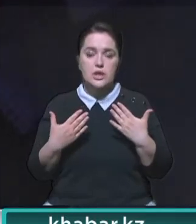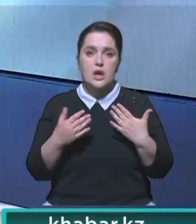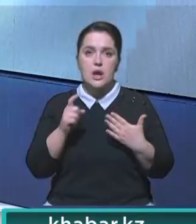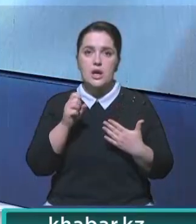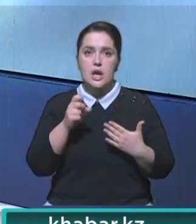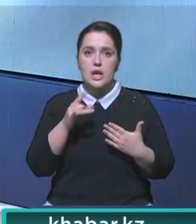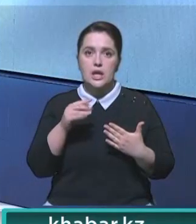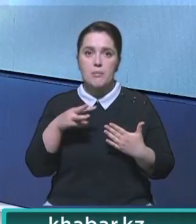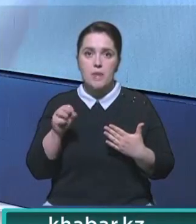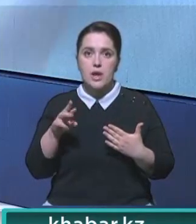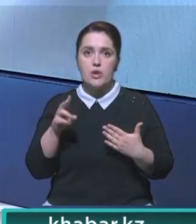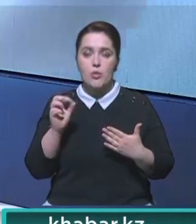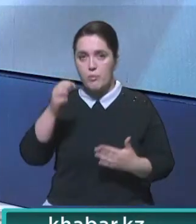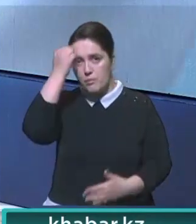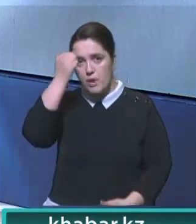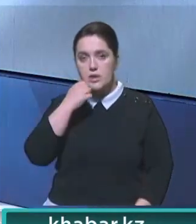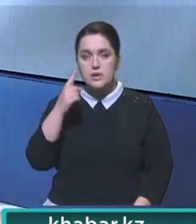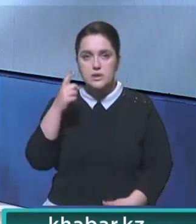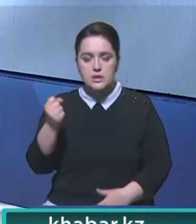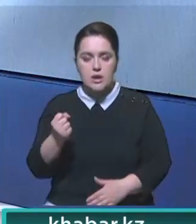очередь высокую честь